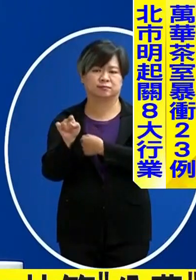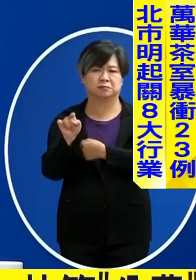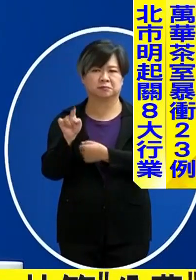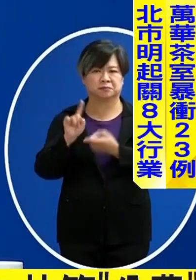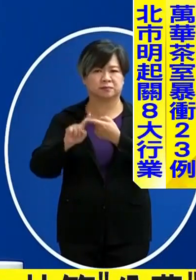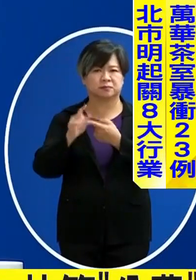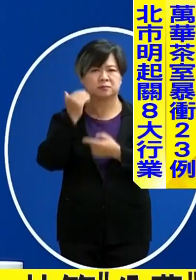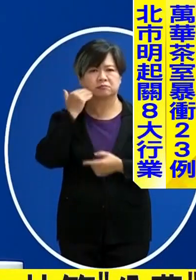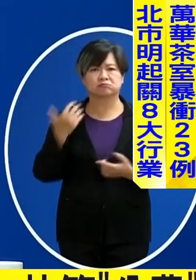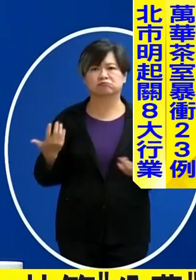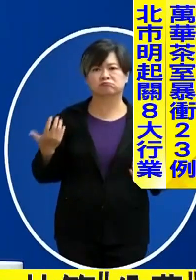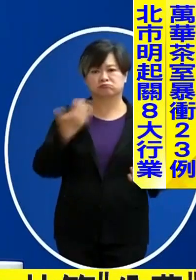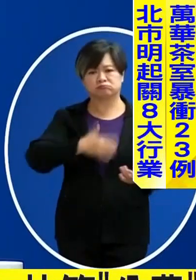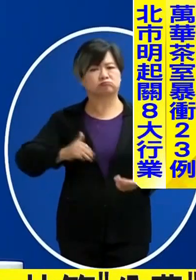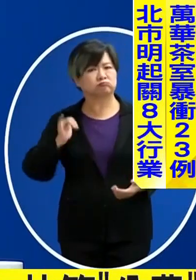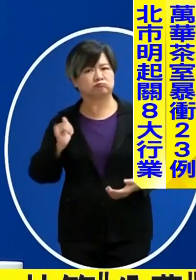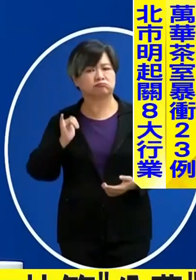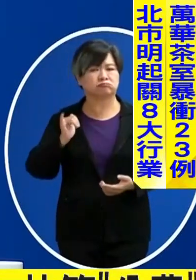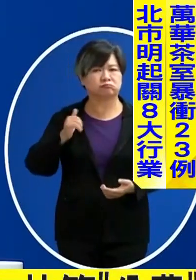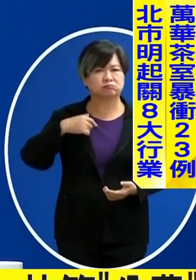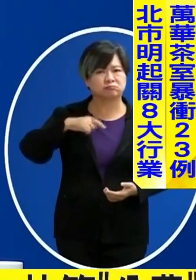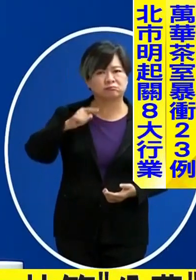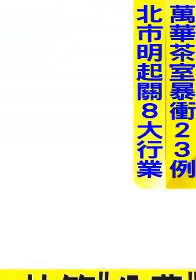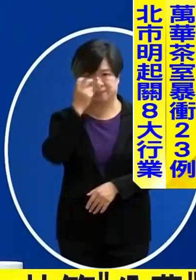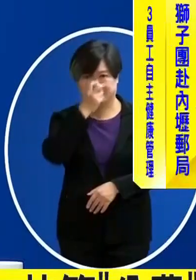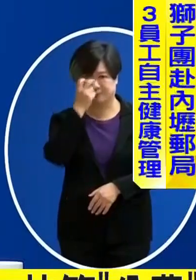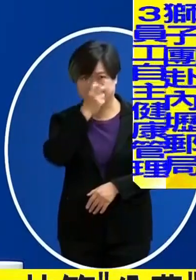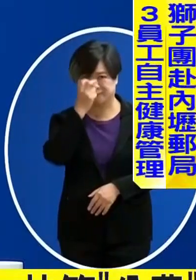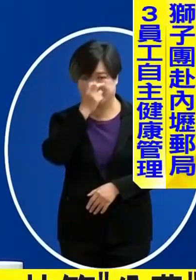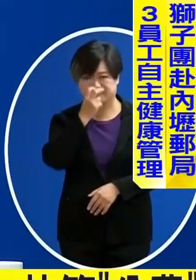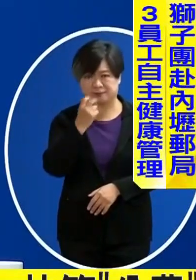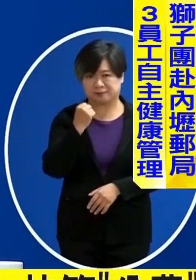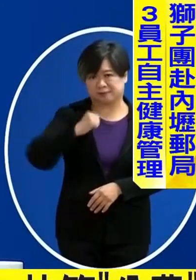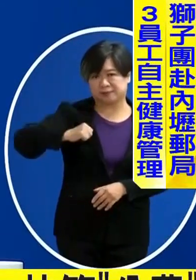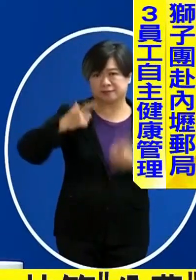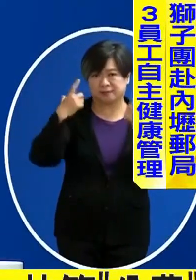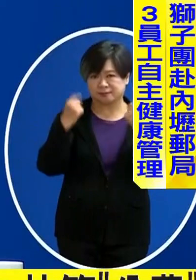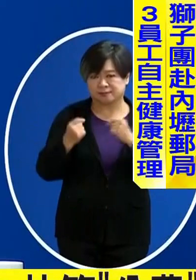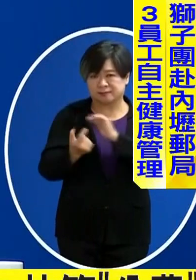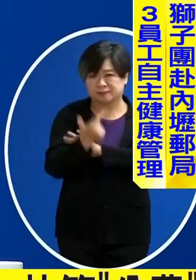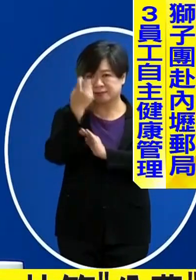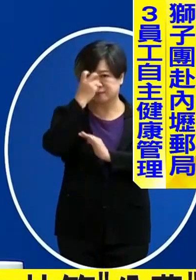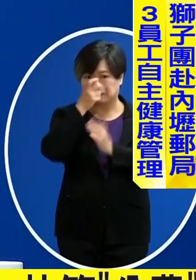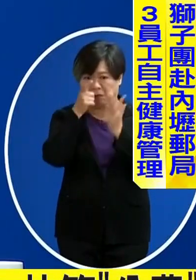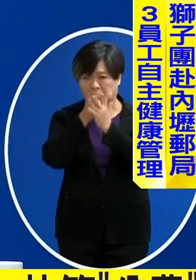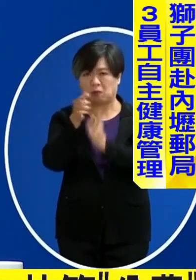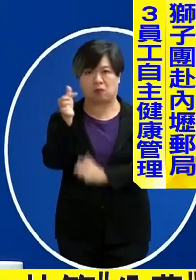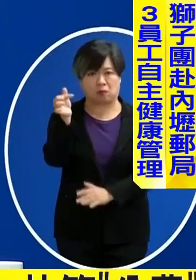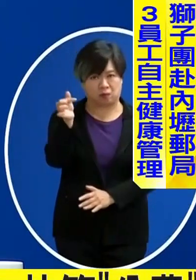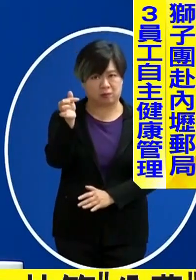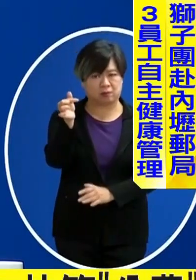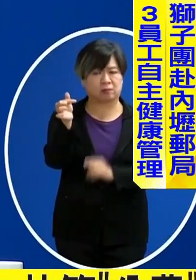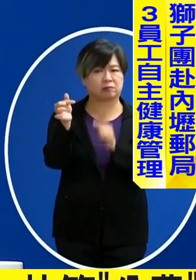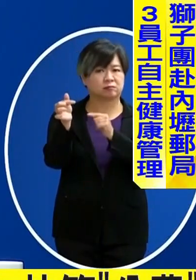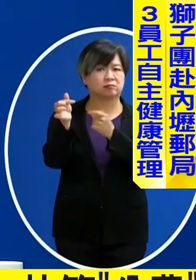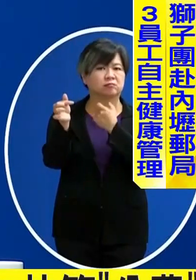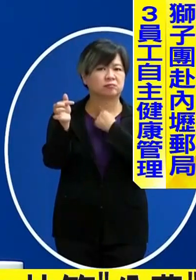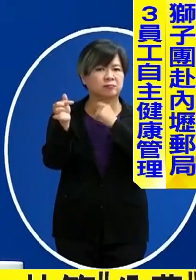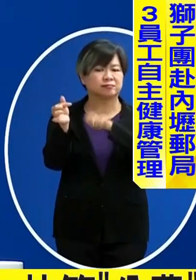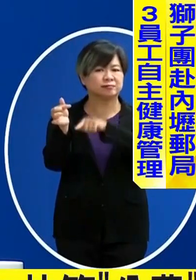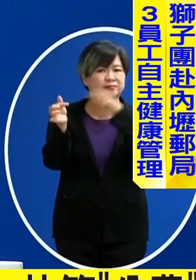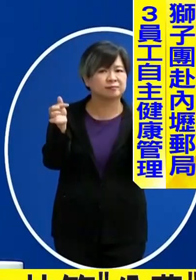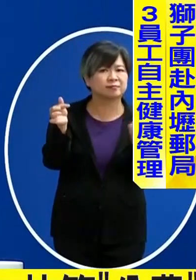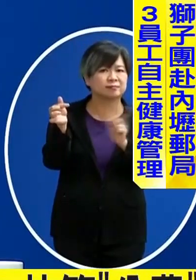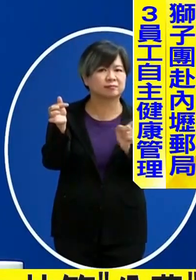果没有症状去做筛检的话，容易有伪阳性。用抗原快筛验出阳性，事实上他还是需要这